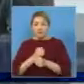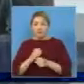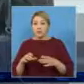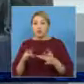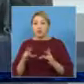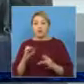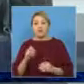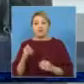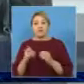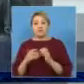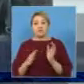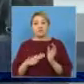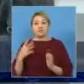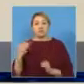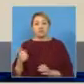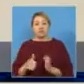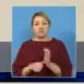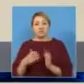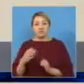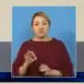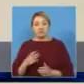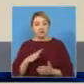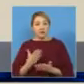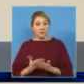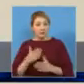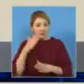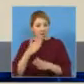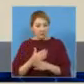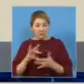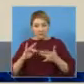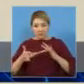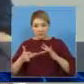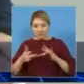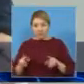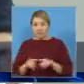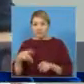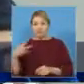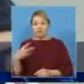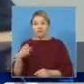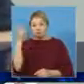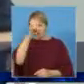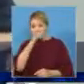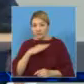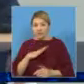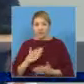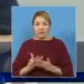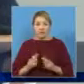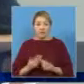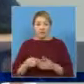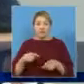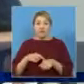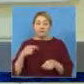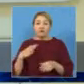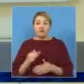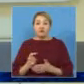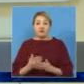колл-центр 1406, мобильное приложение «Колдау», а также аккаунты в социальных сетях. В 2020 году посредством данных контактов в